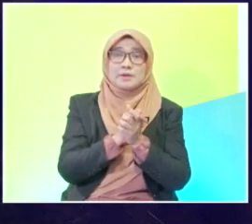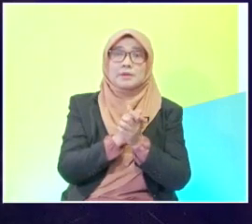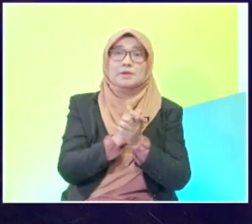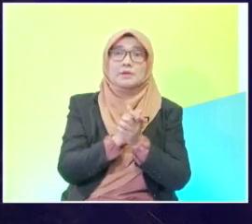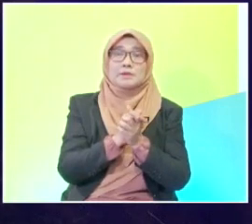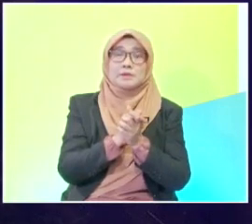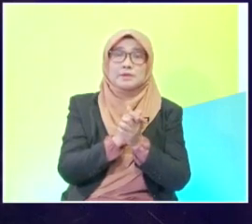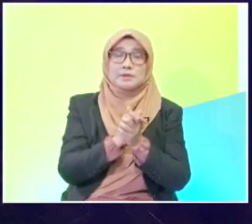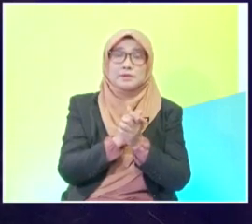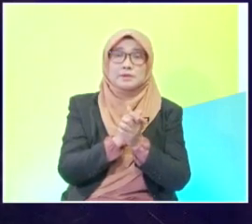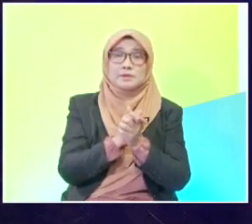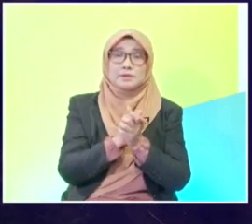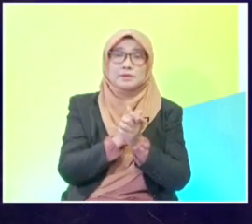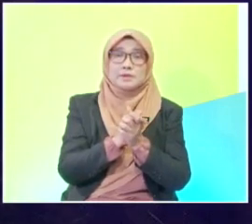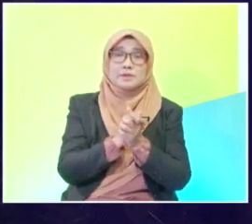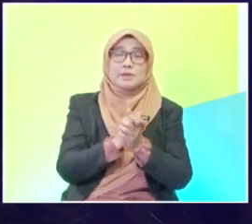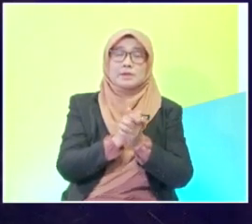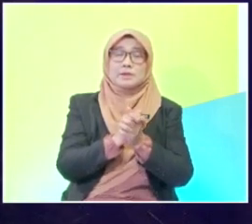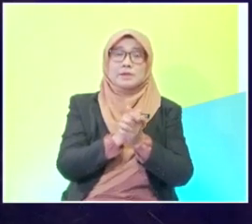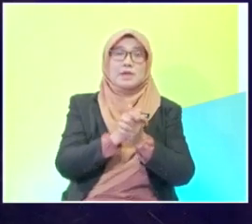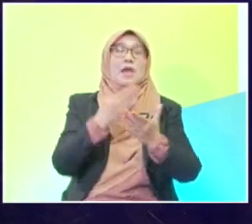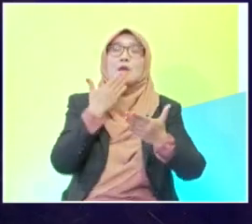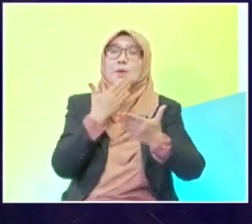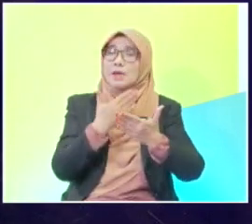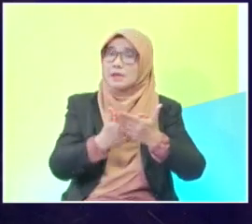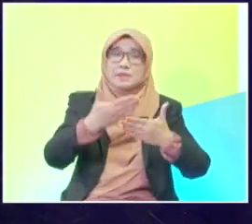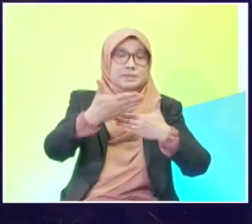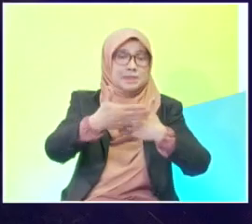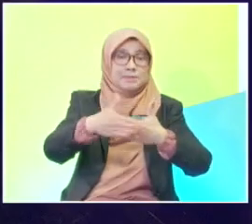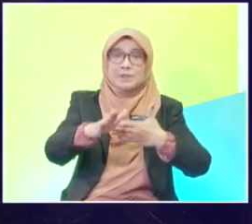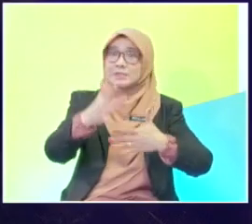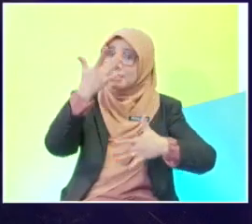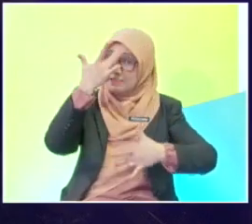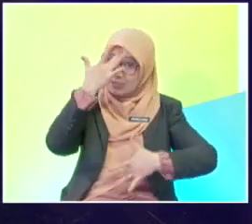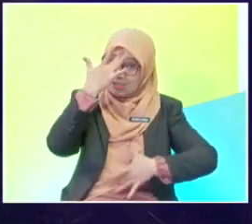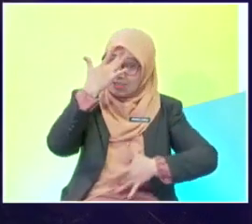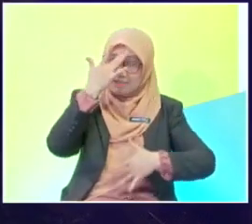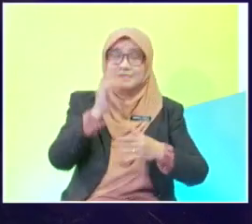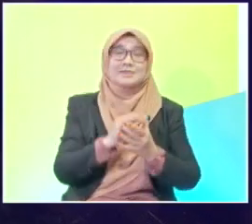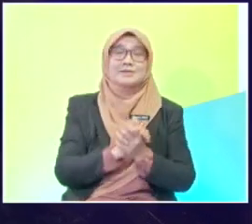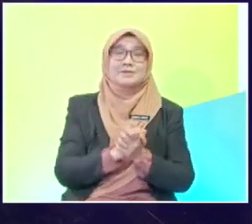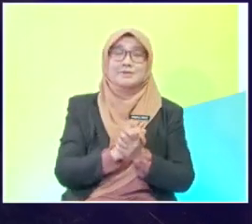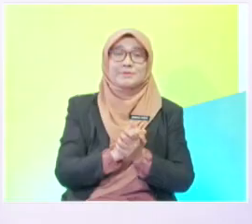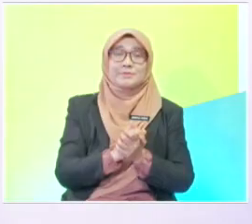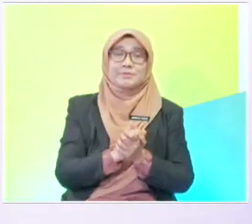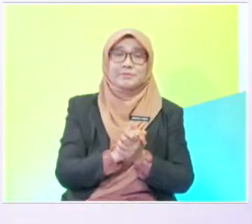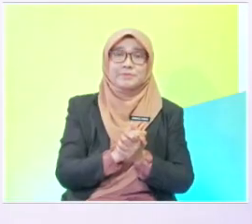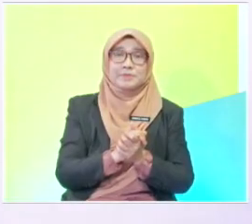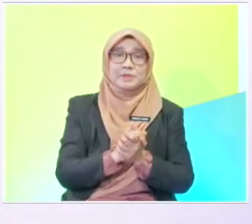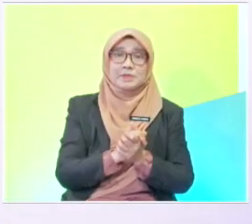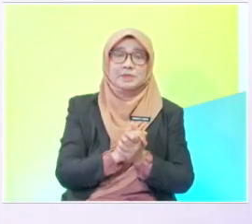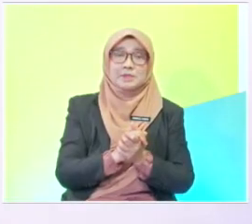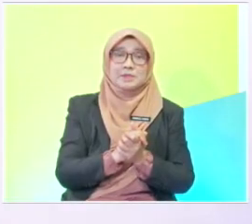aktif. Dia dia sembuh daripada penyakit. Okey, dia sembuh daripada penyakit. So kita boleh tuliskan kat